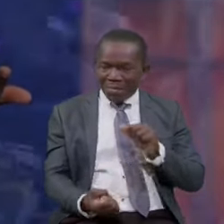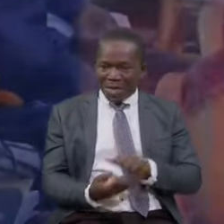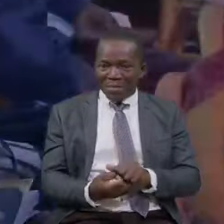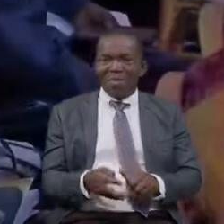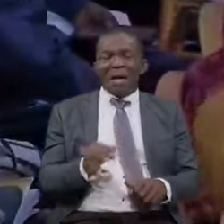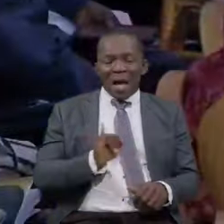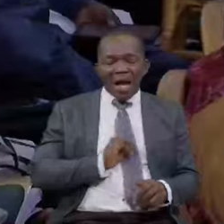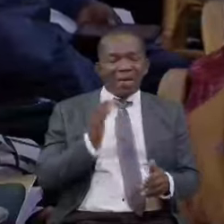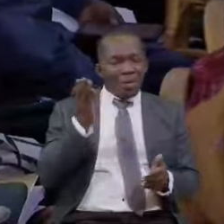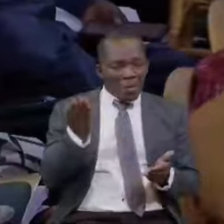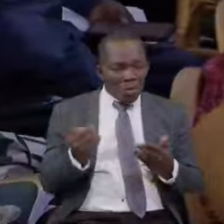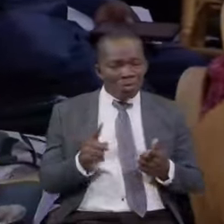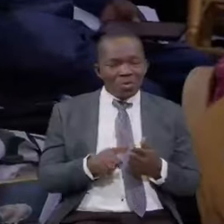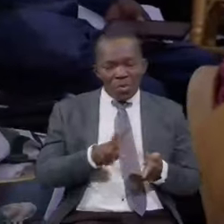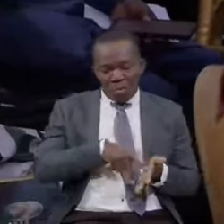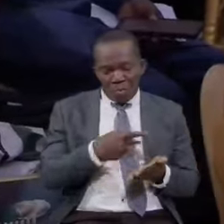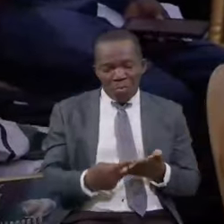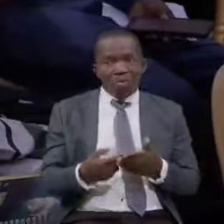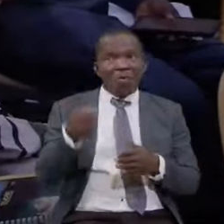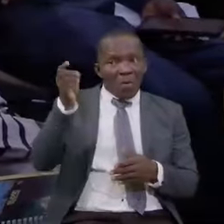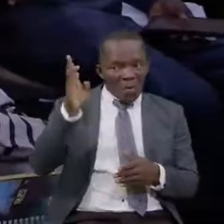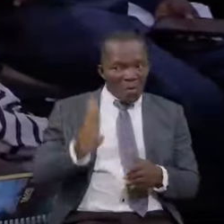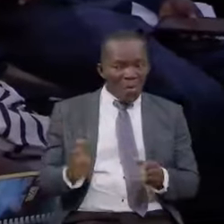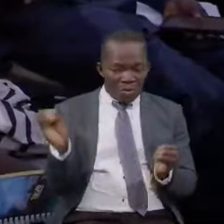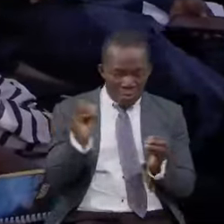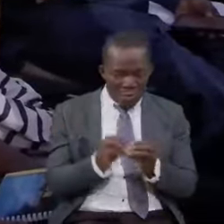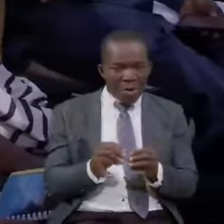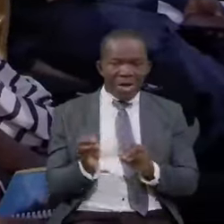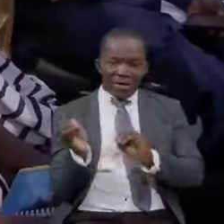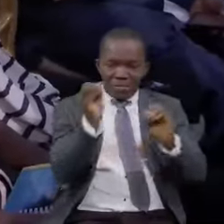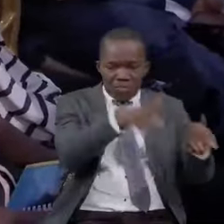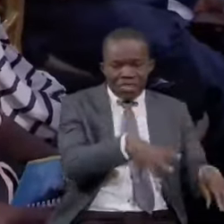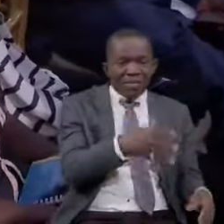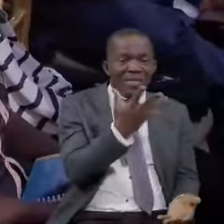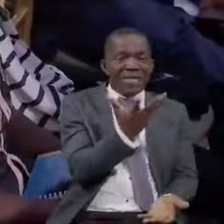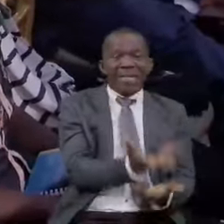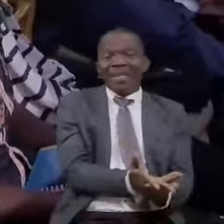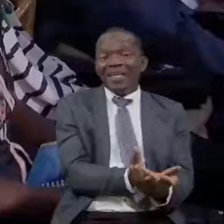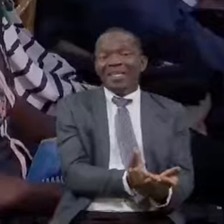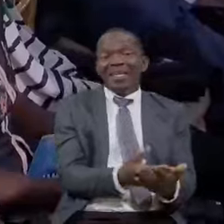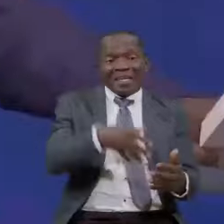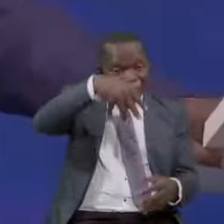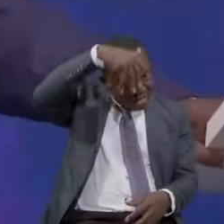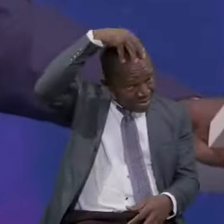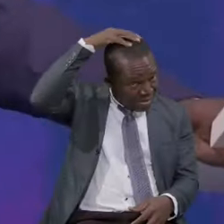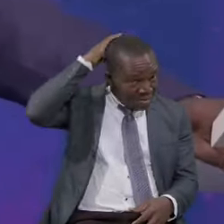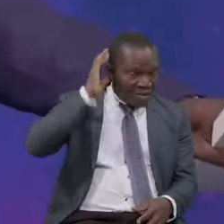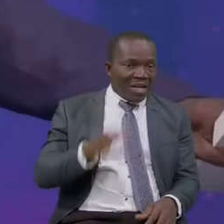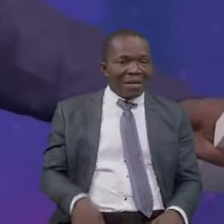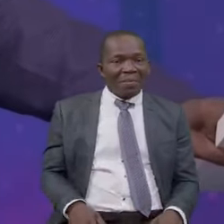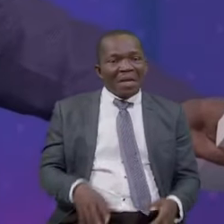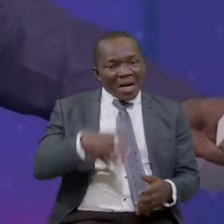prouver davantage que Dieu est là et ils l'ont jeté dedans et les lions l'ont